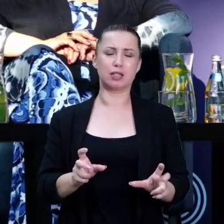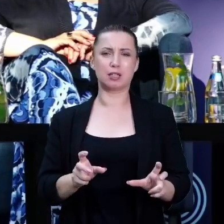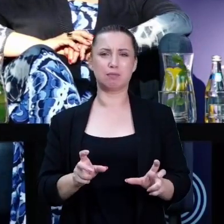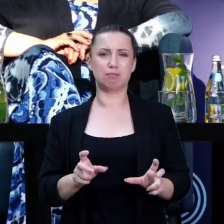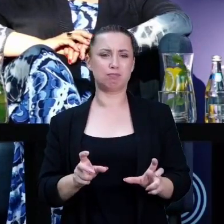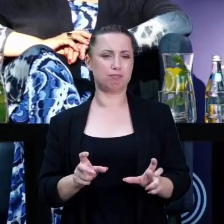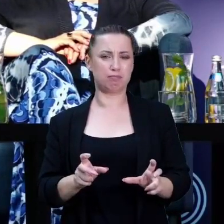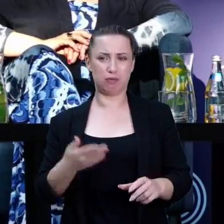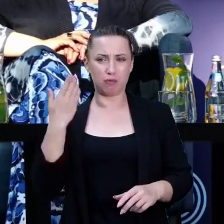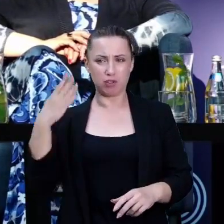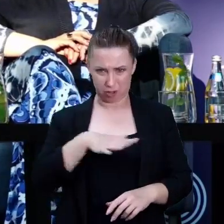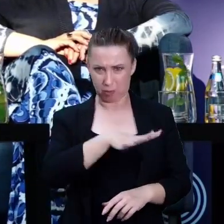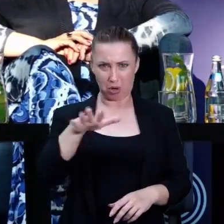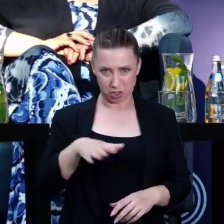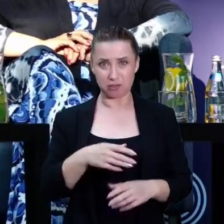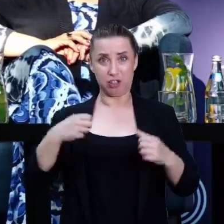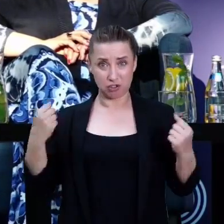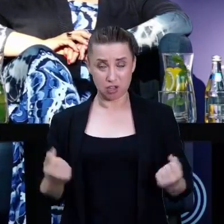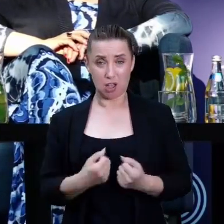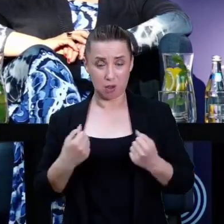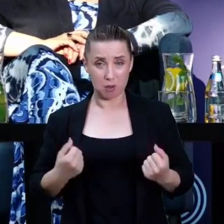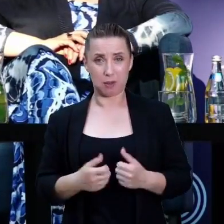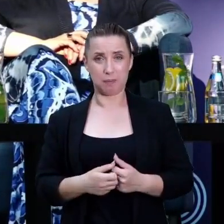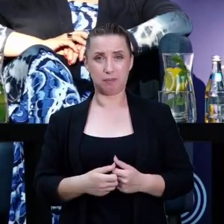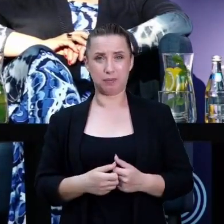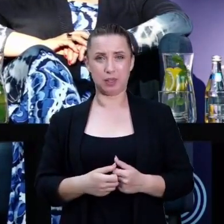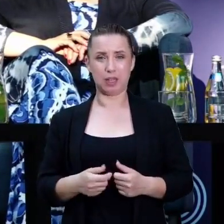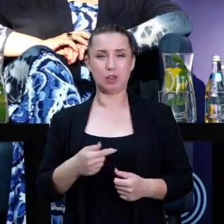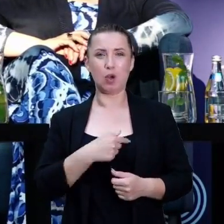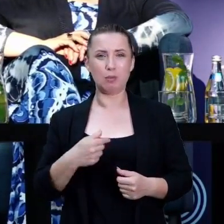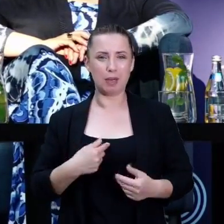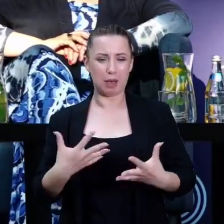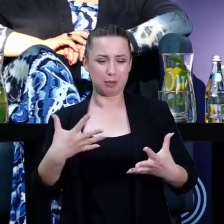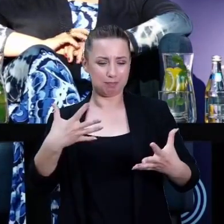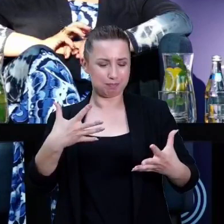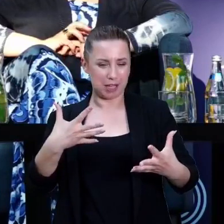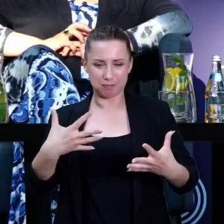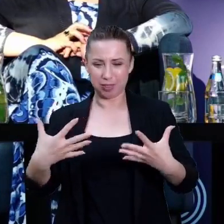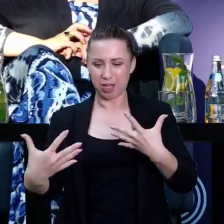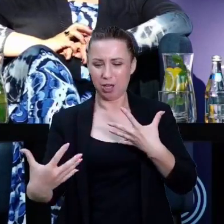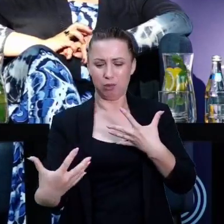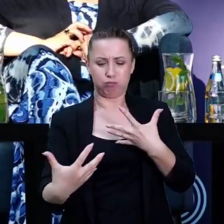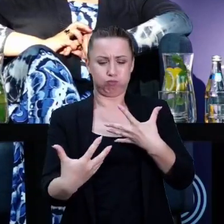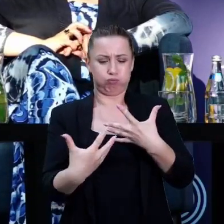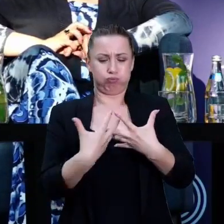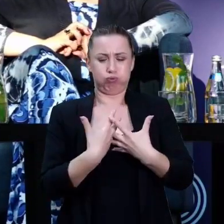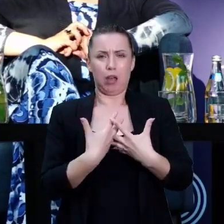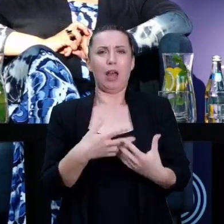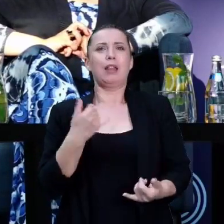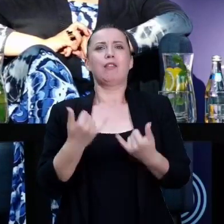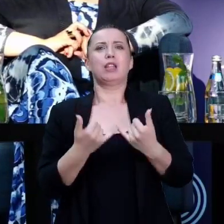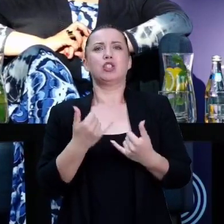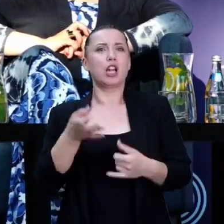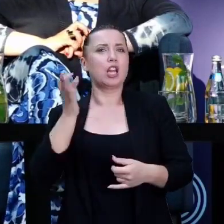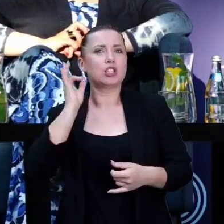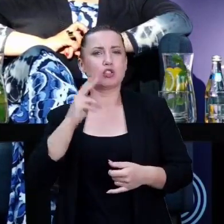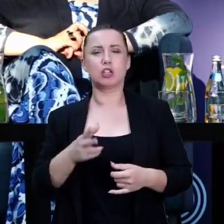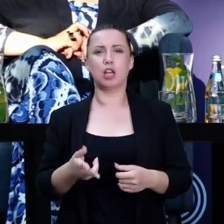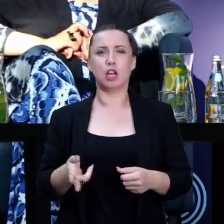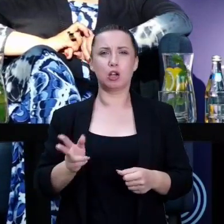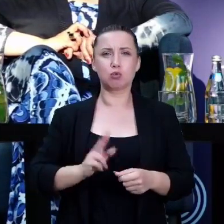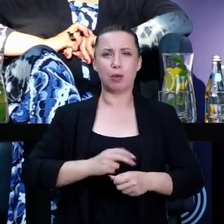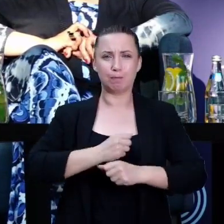takim obiegu społecznym i przesiąkamy tym i nawet te dziewczyny, które się wyzwalają z tego, bo żeby